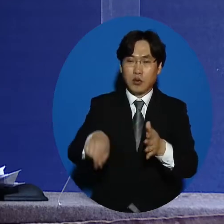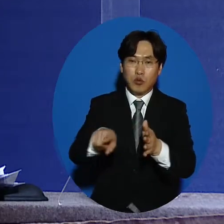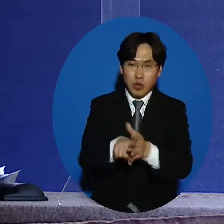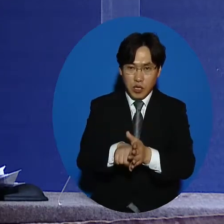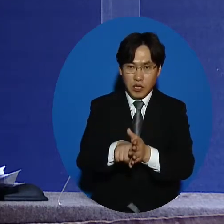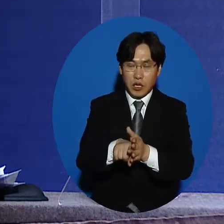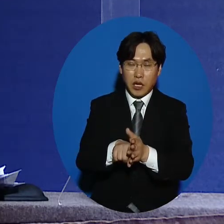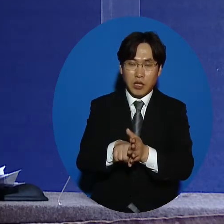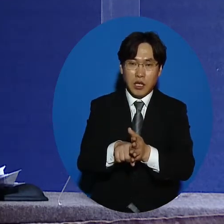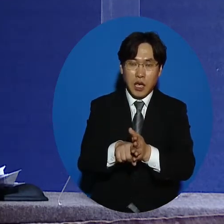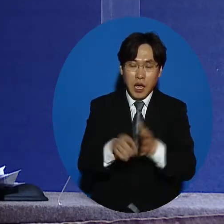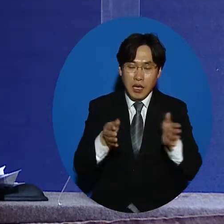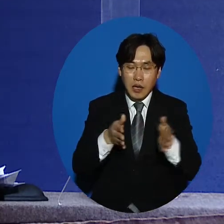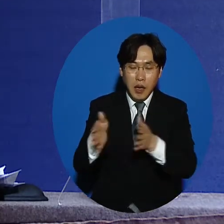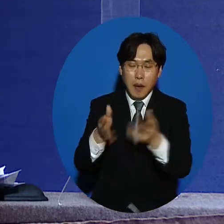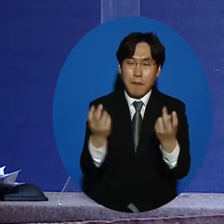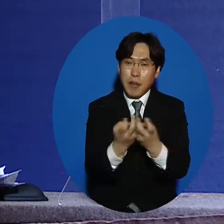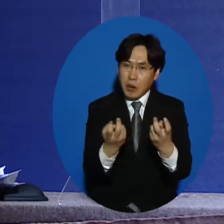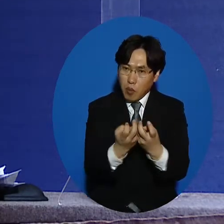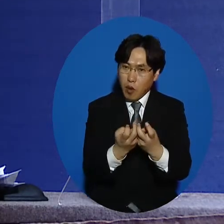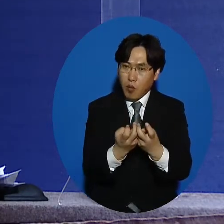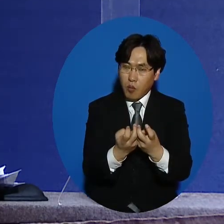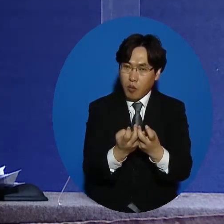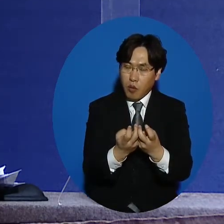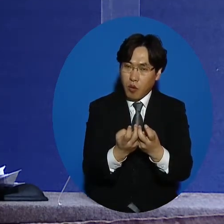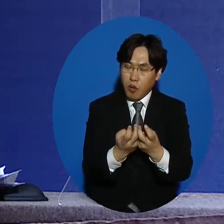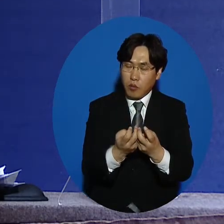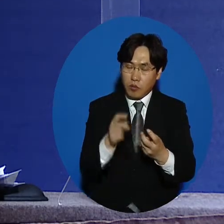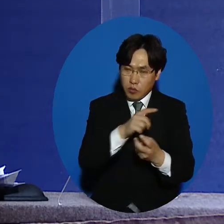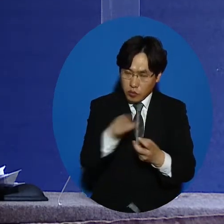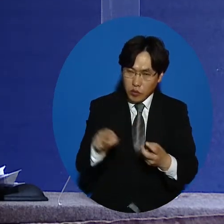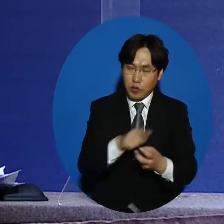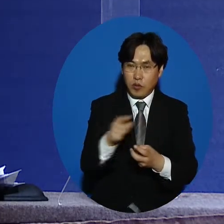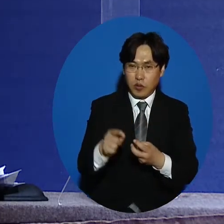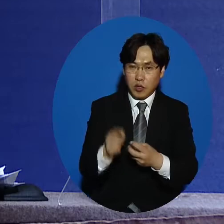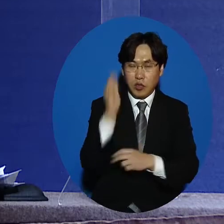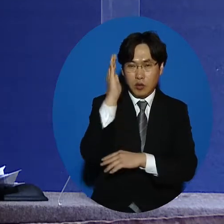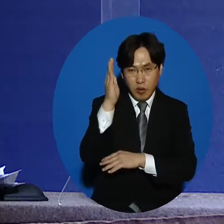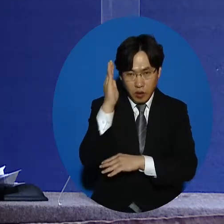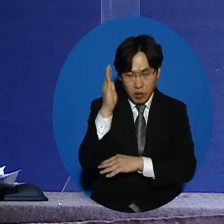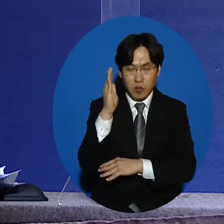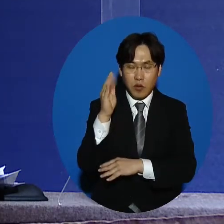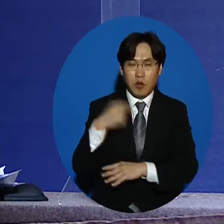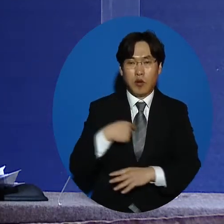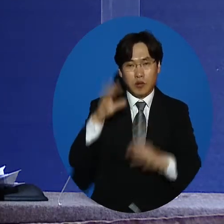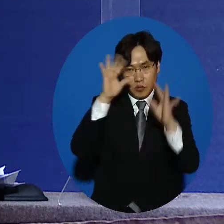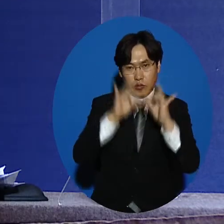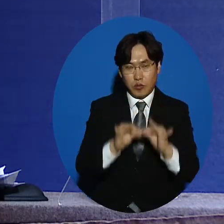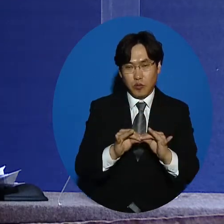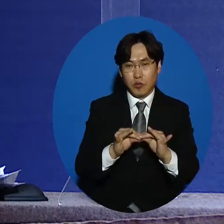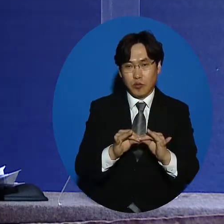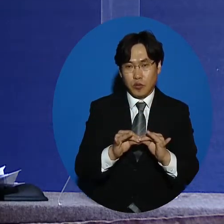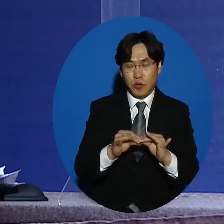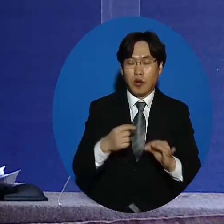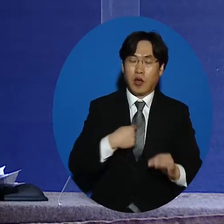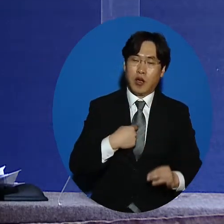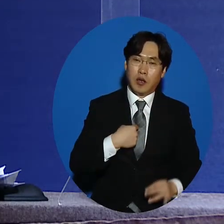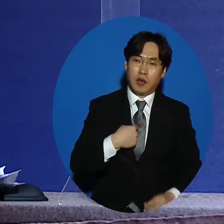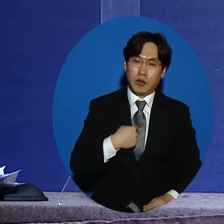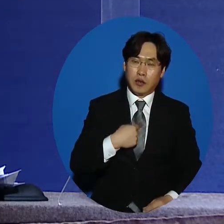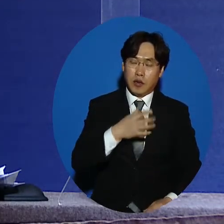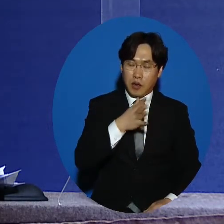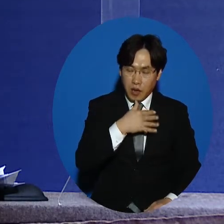그런 그 길도 좀 문도 넓혀 보자 이런 취지의 말씀에 제가 정말 깜짝